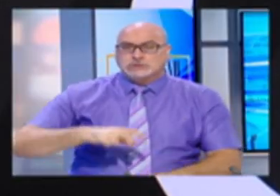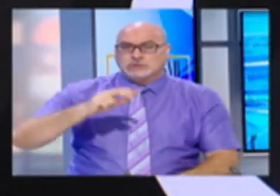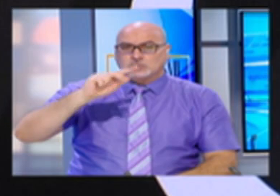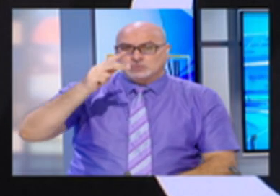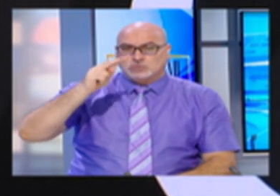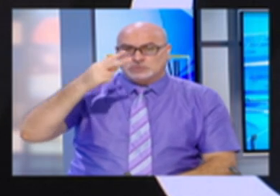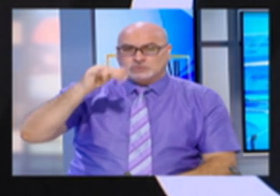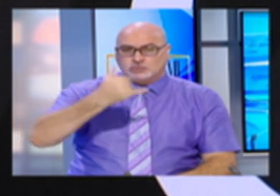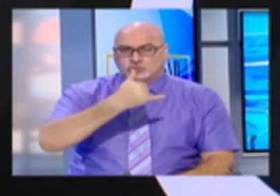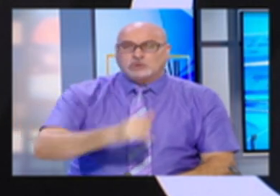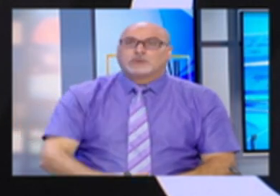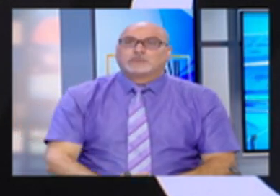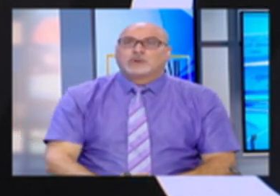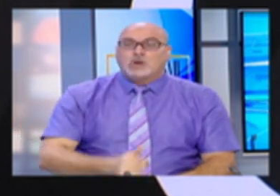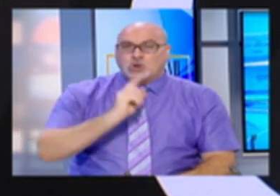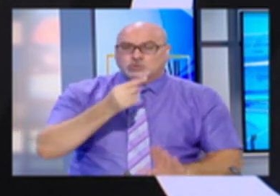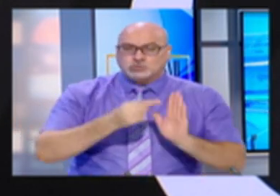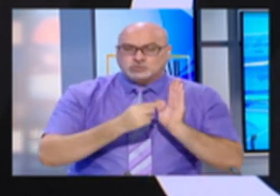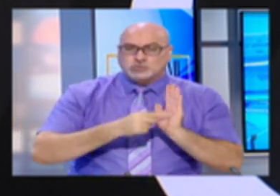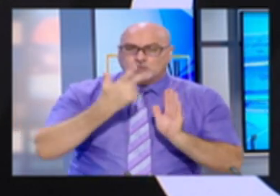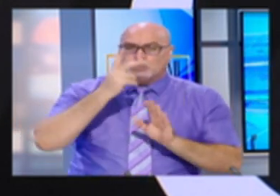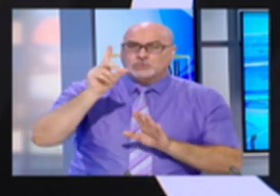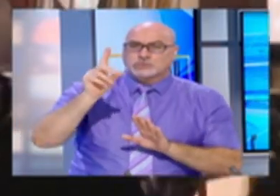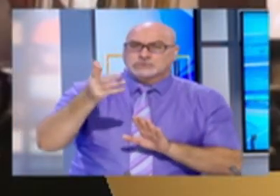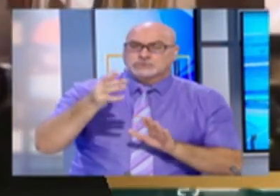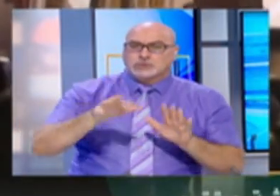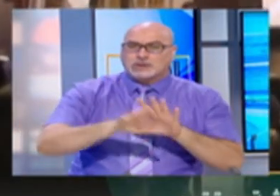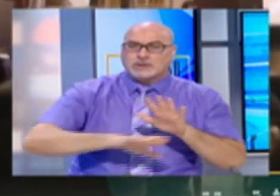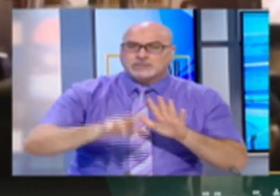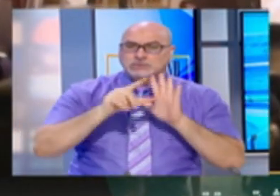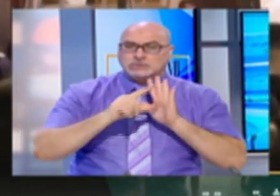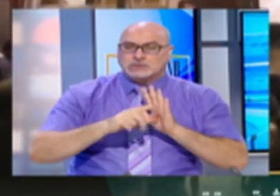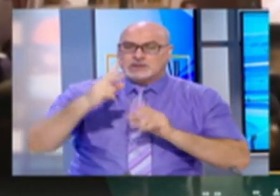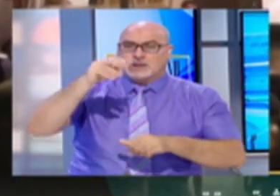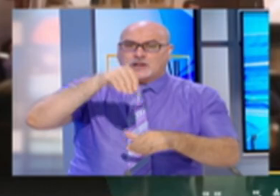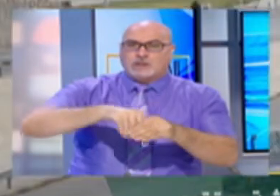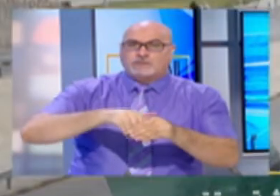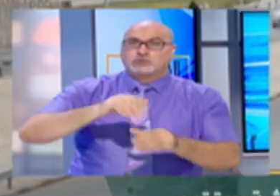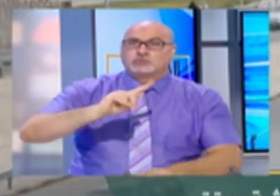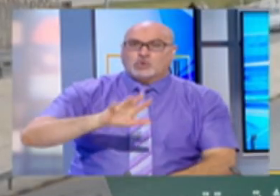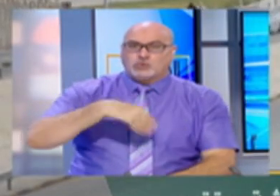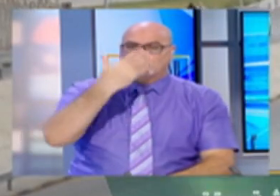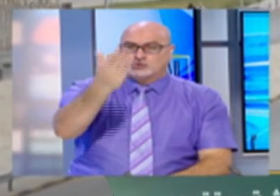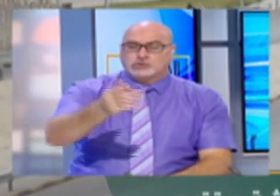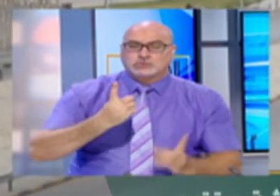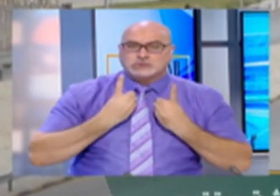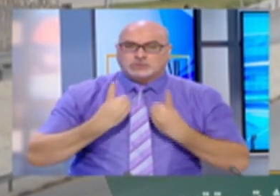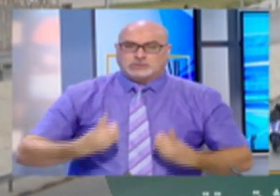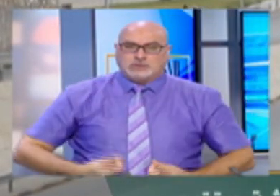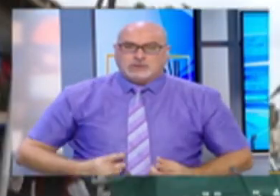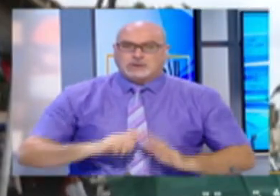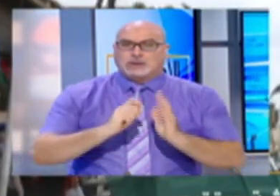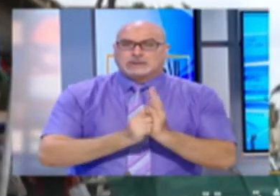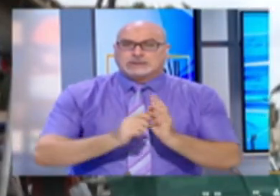على التوالي لمناقشة مقترح القاعدة الدستورية للانتخابات الرئاسية والبرلمانية المقررة